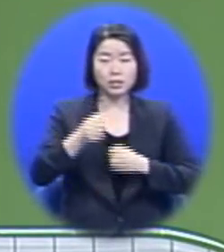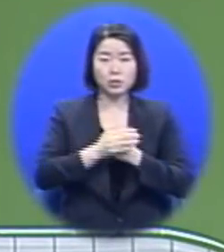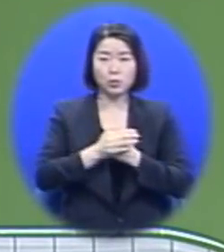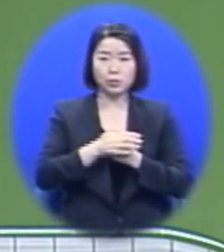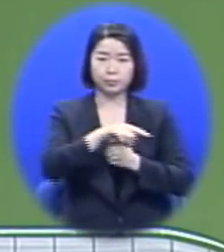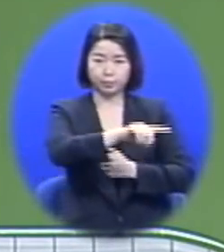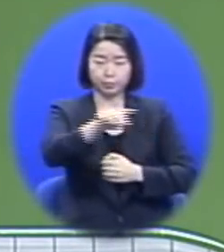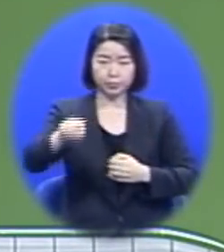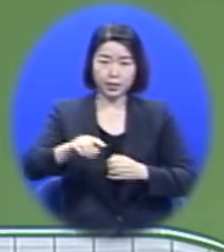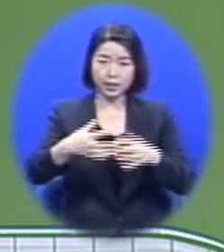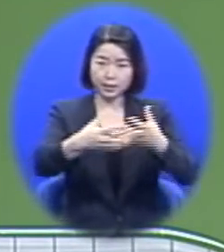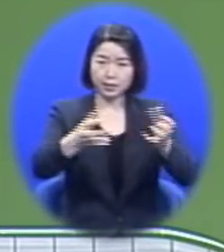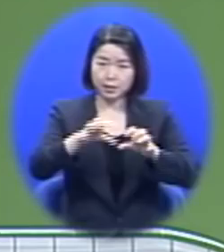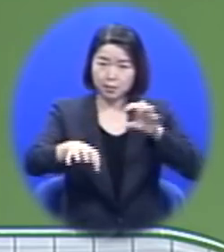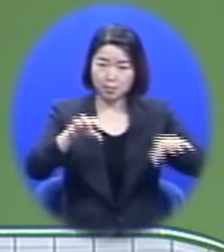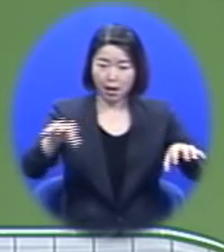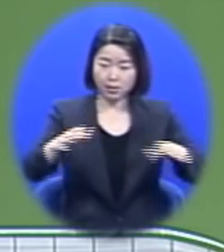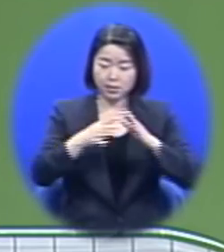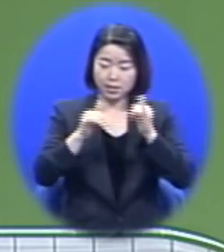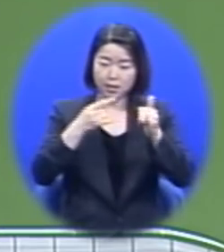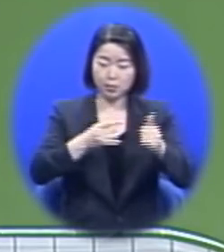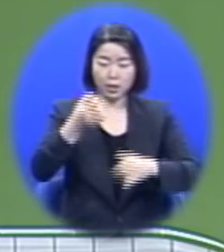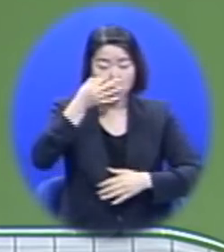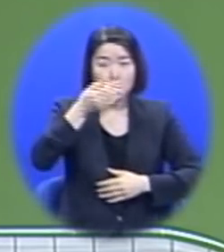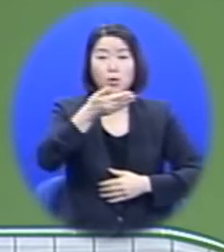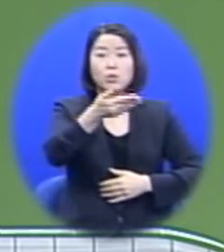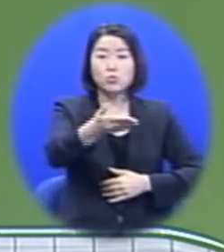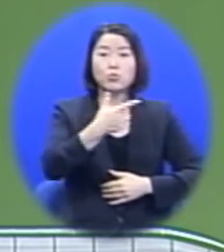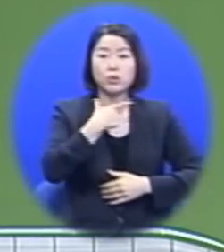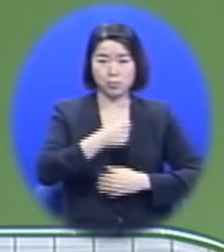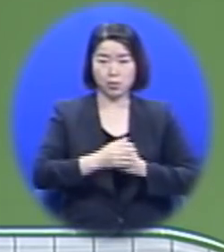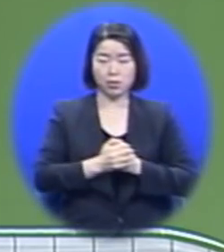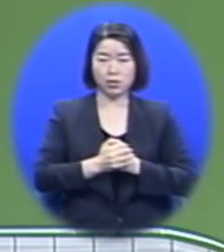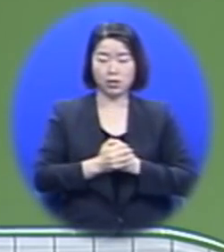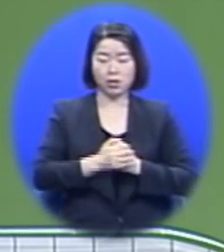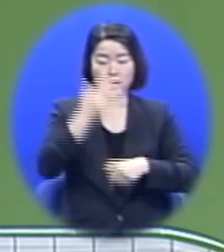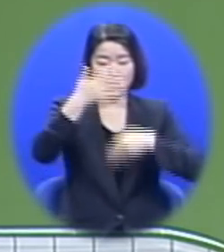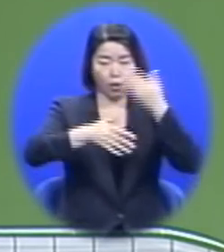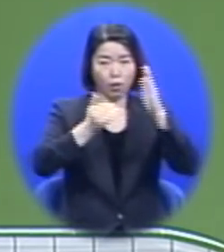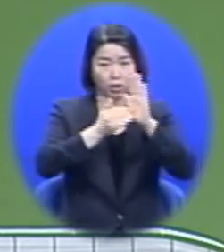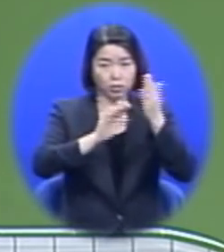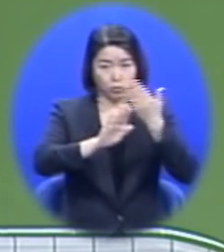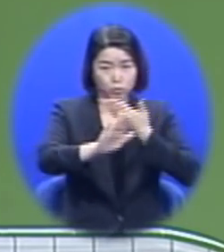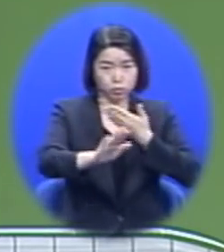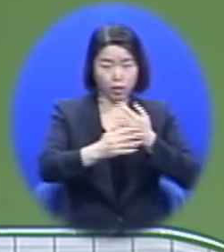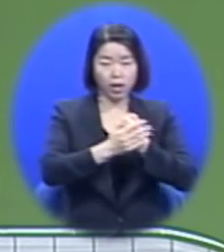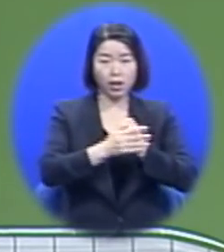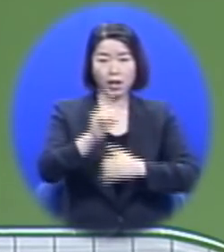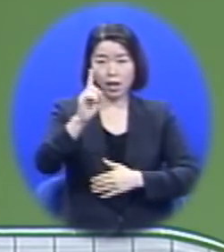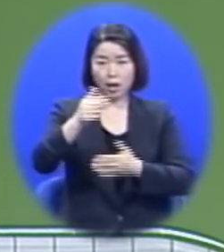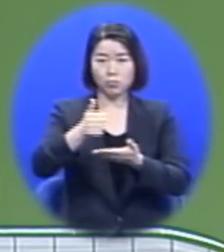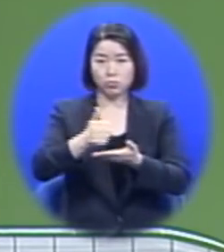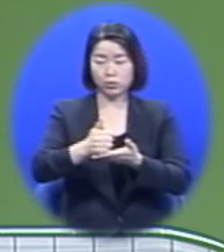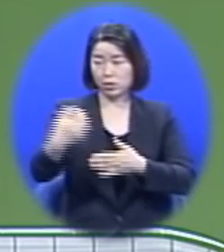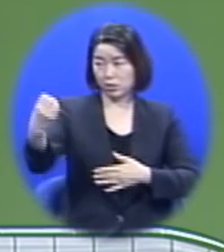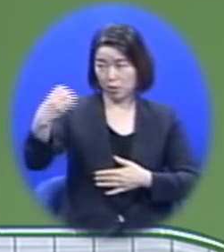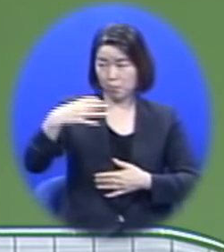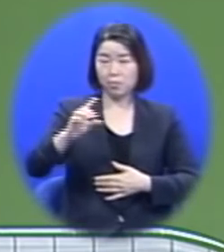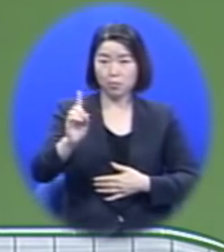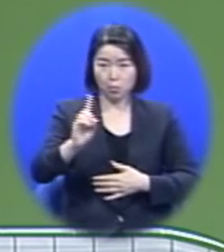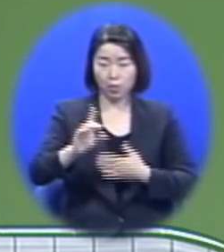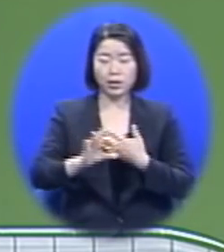마을 사람들에게 보여주고 싶었는데, 영화를 보고 난 다음에 그 전도 대상자인 분이 그런 이야기를